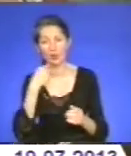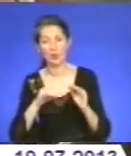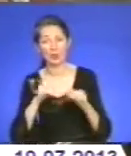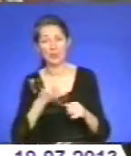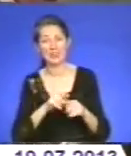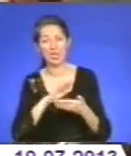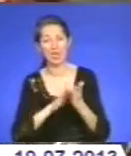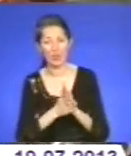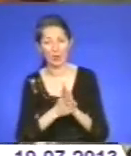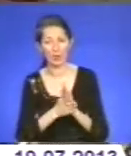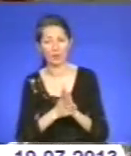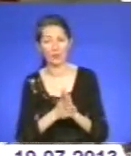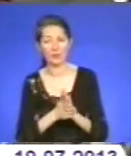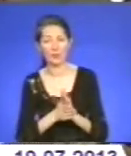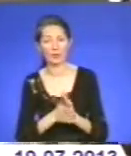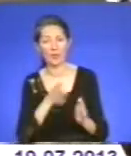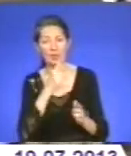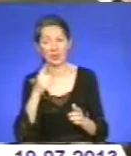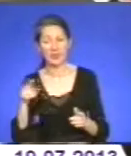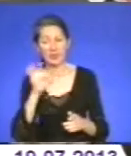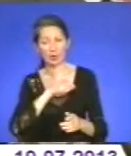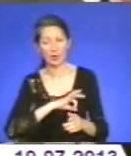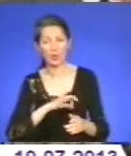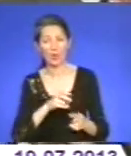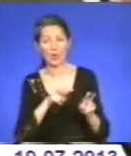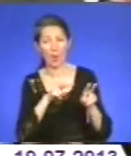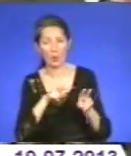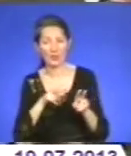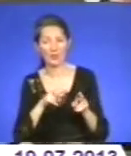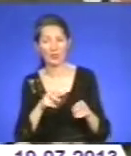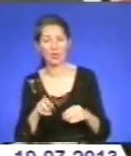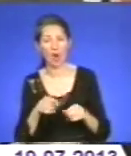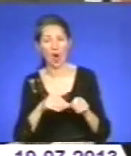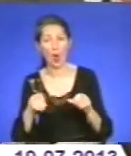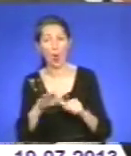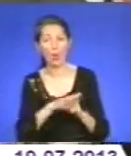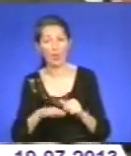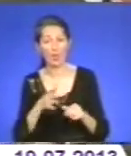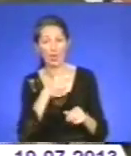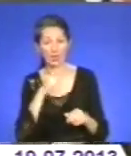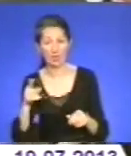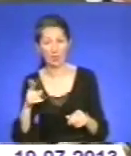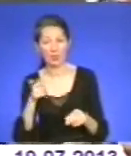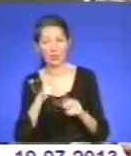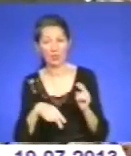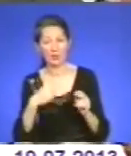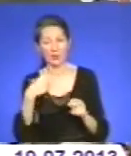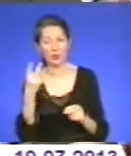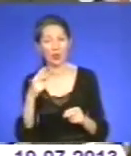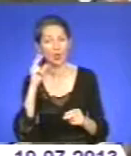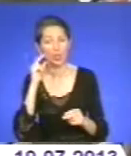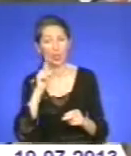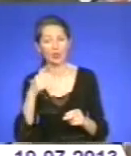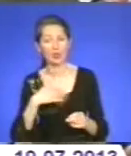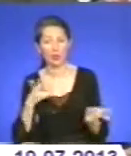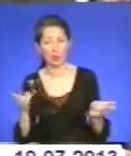договір з лісництвом, термін користування мисливськими угіддями і термін договору закінчиться 22 числа. Що нам